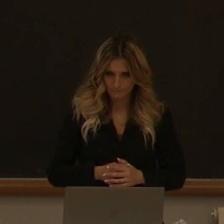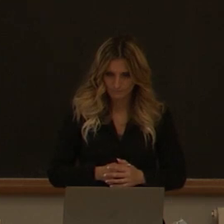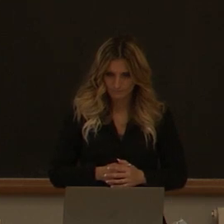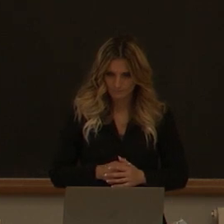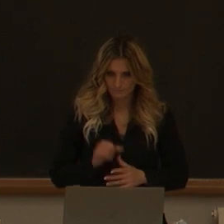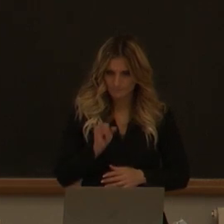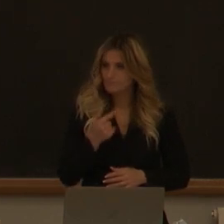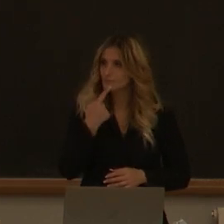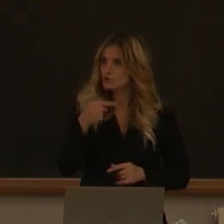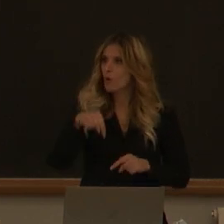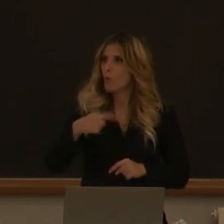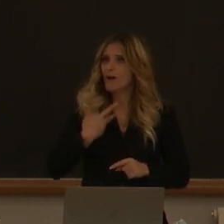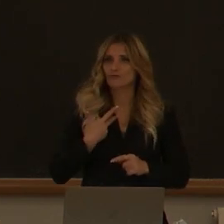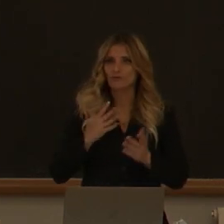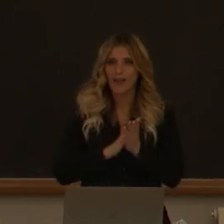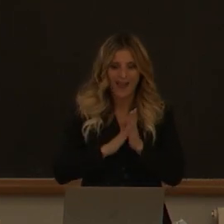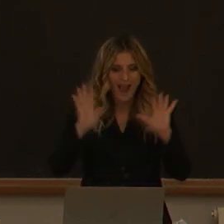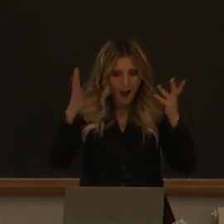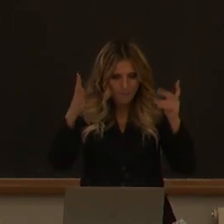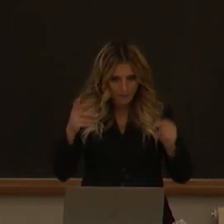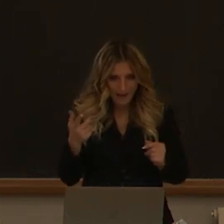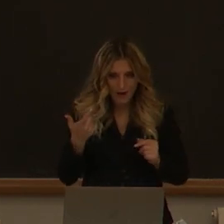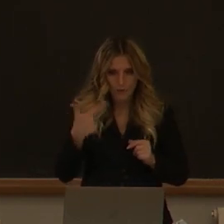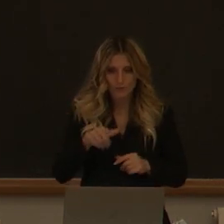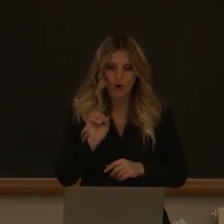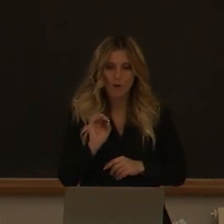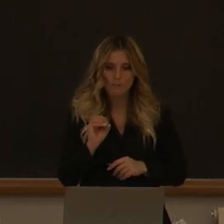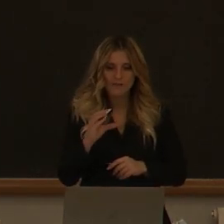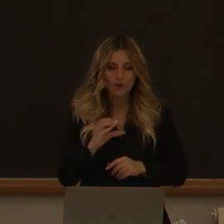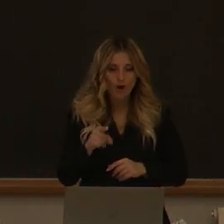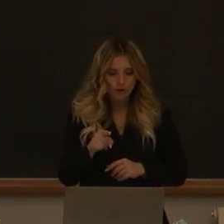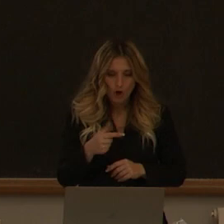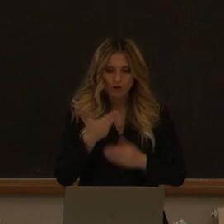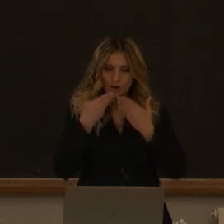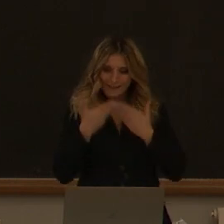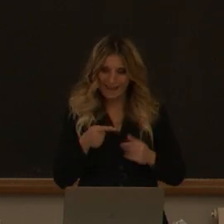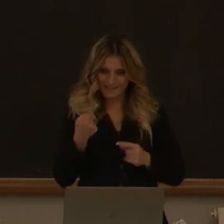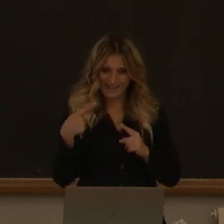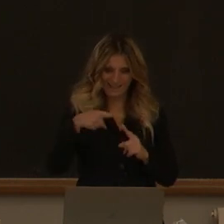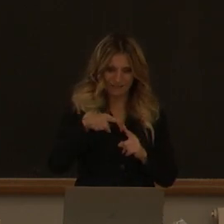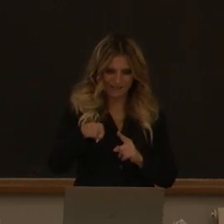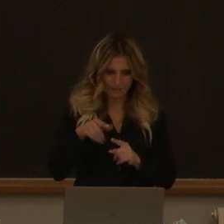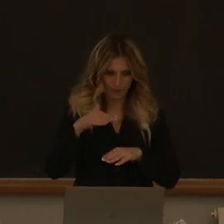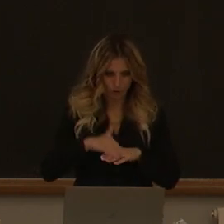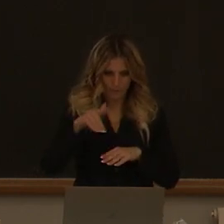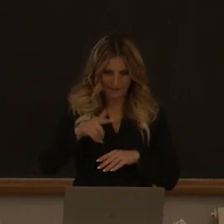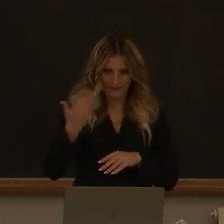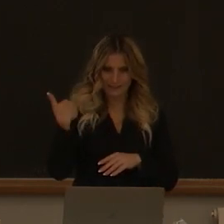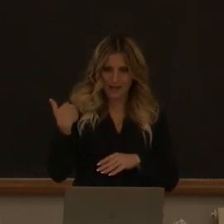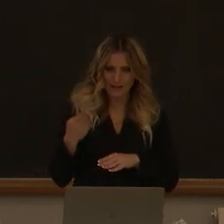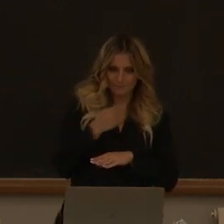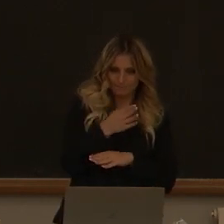un applauso qui, professor Chiodo, che tra l'altro la ringrazio per questo riferimento stamattina. Noi nella precedente sessione